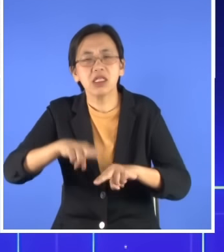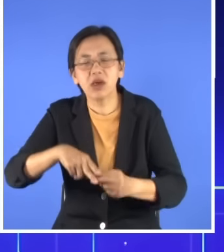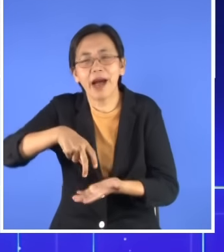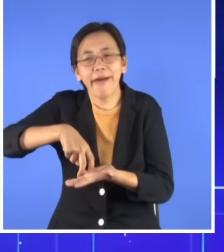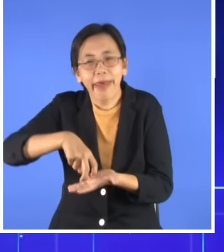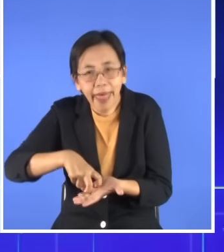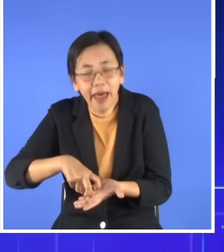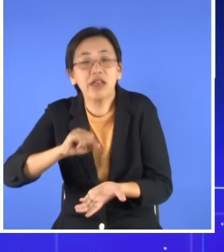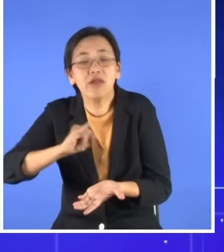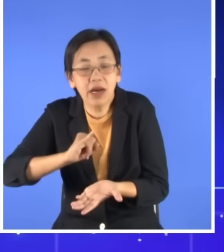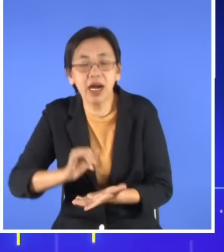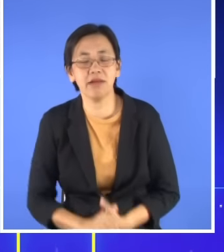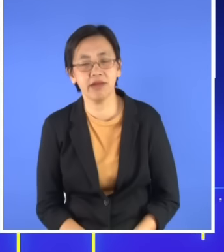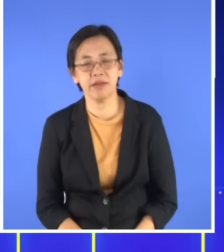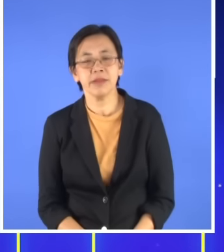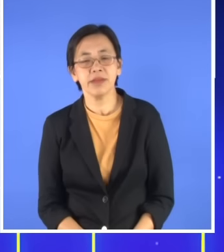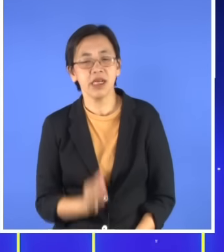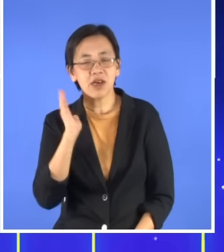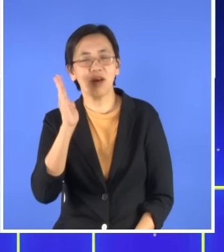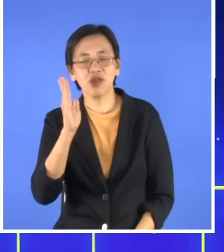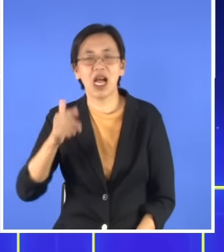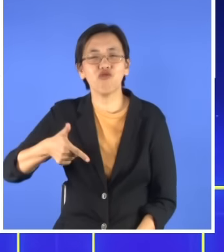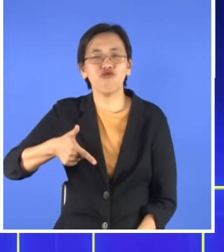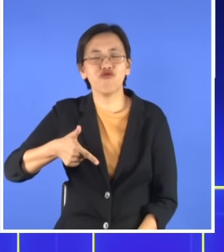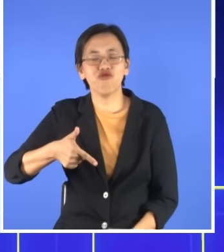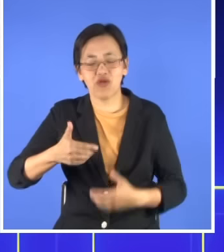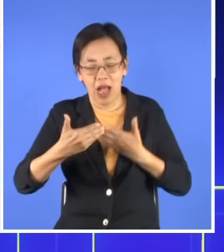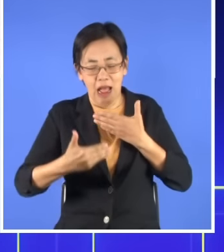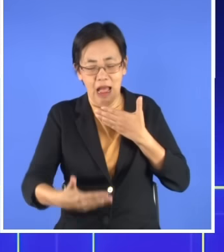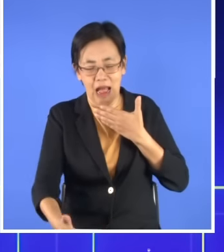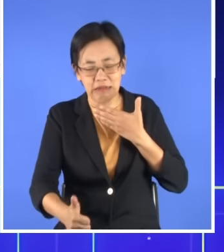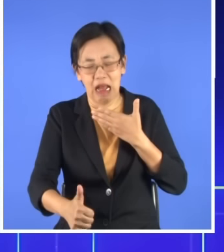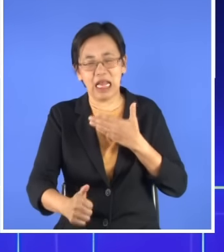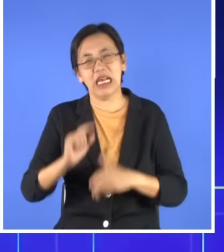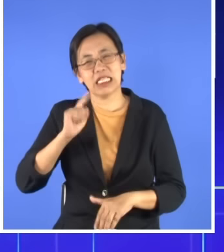างไงพอยืนฉี่ยังมันมีระยะห่างหน่อย ใช ่แต่ว่าก็ไม่เป็นไรงาน